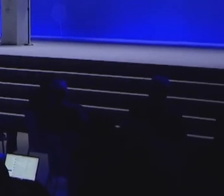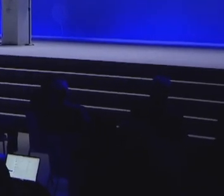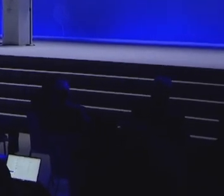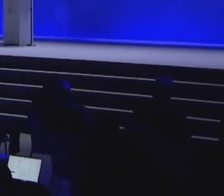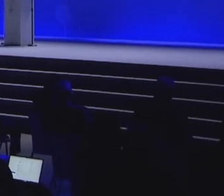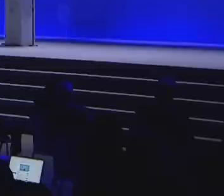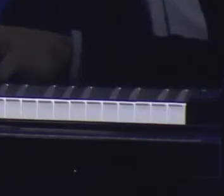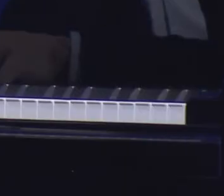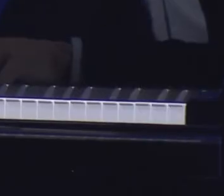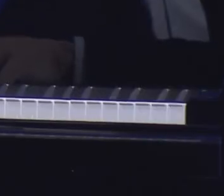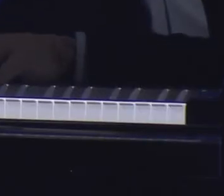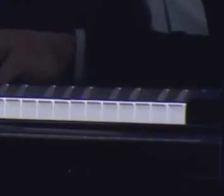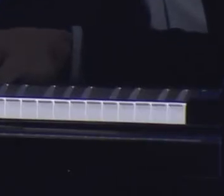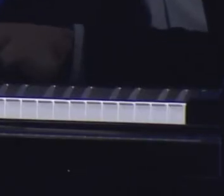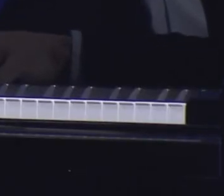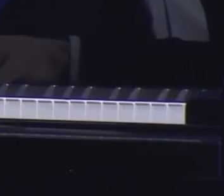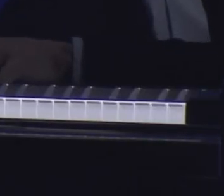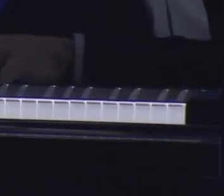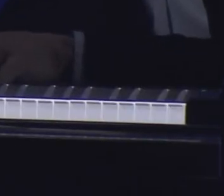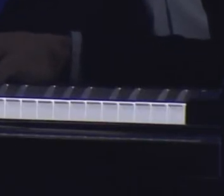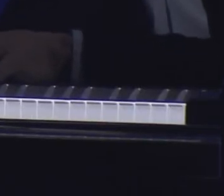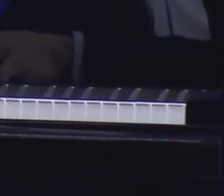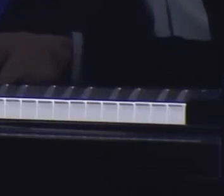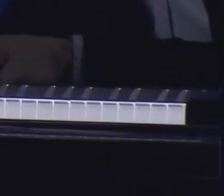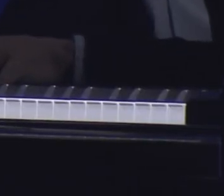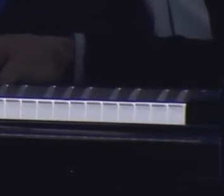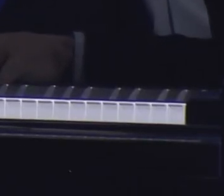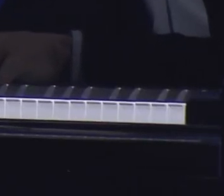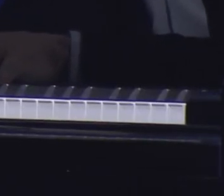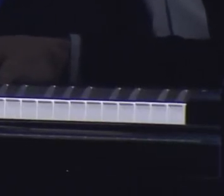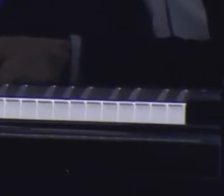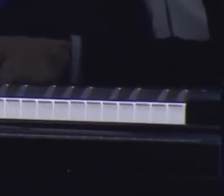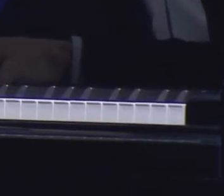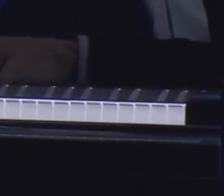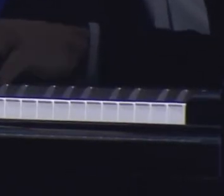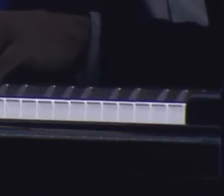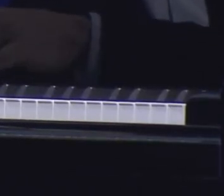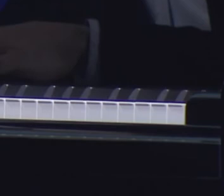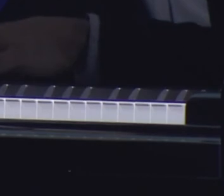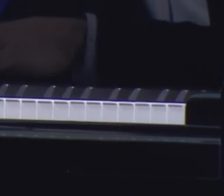Thank you.